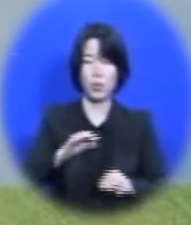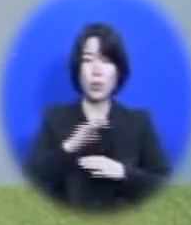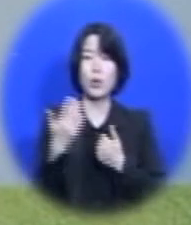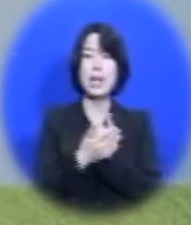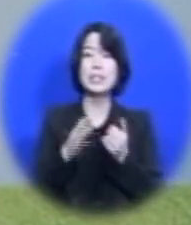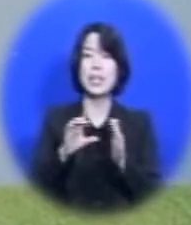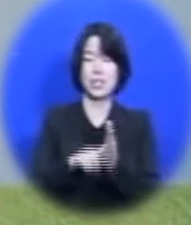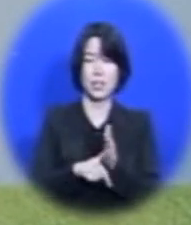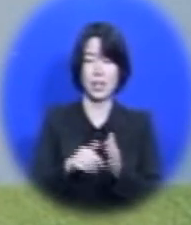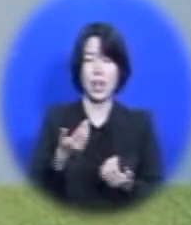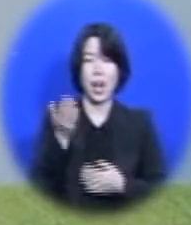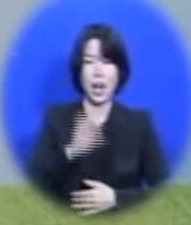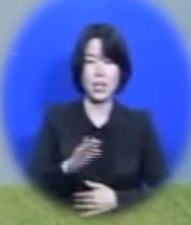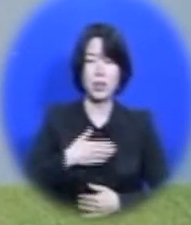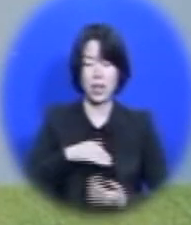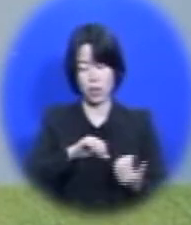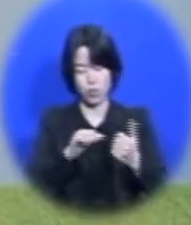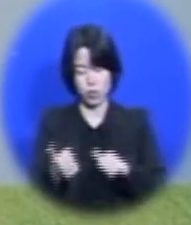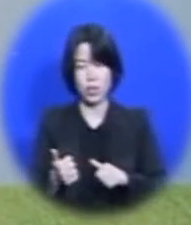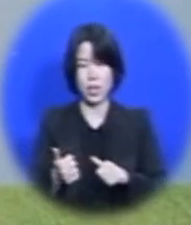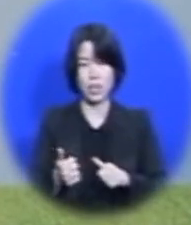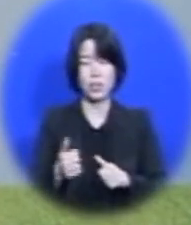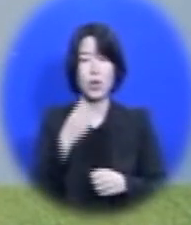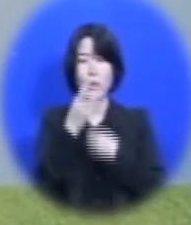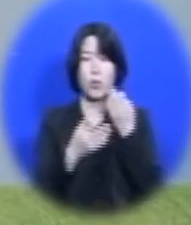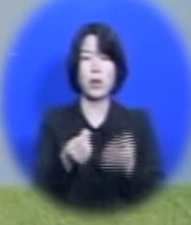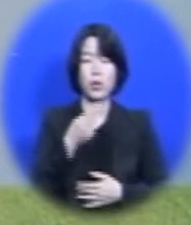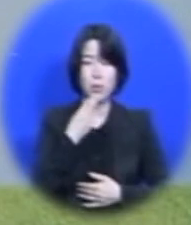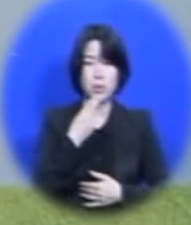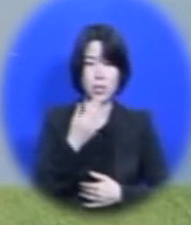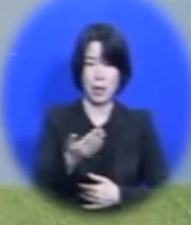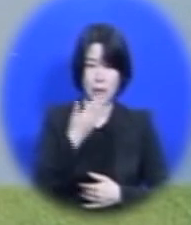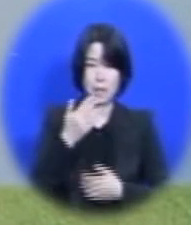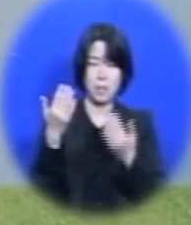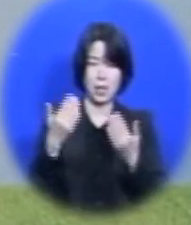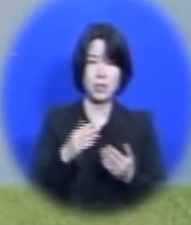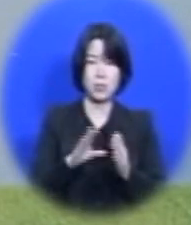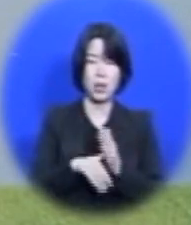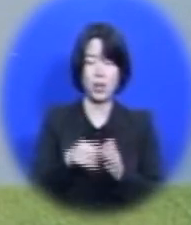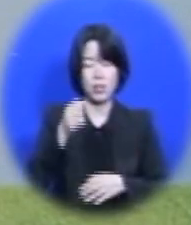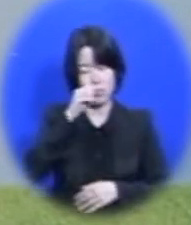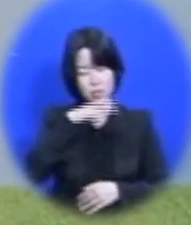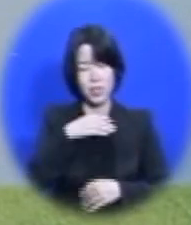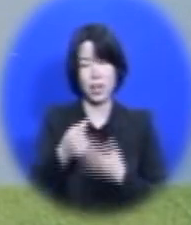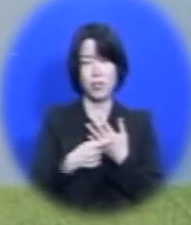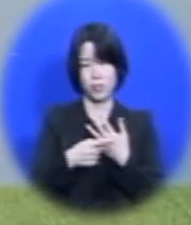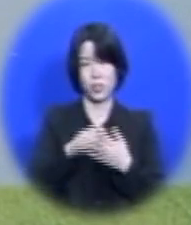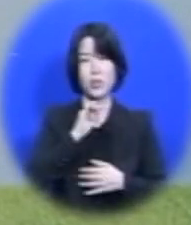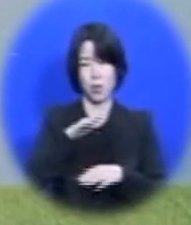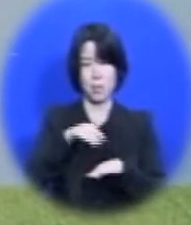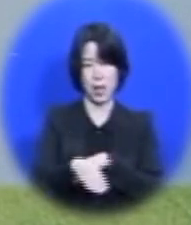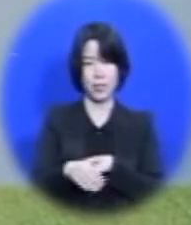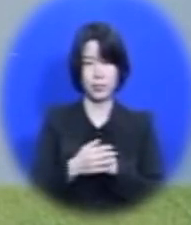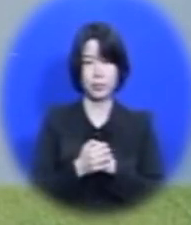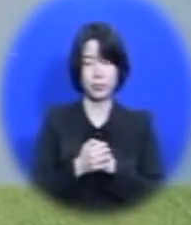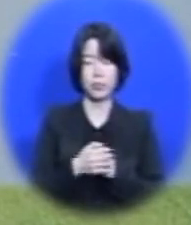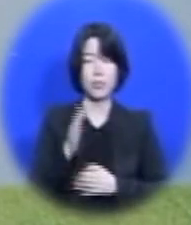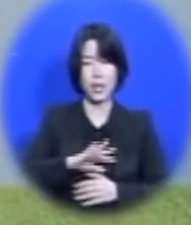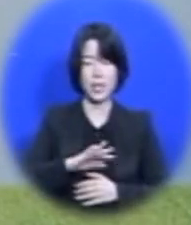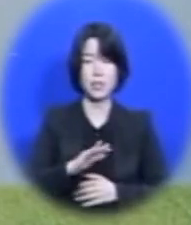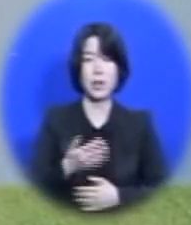그러나 내가 죽었다는 고백이 없이 성찬을 받는 사람들은 그냥 예식에만 참석하는 것. 그러나 내가